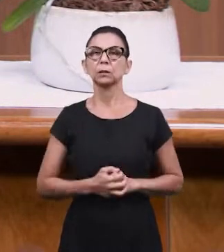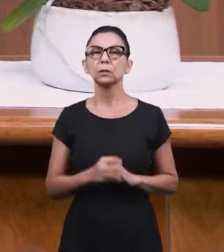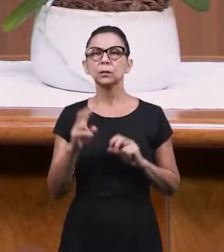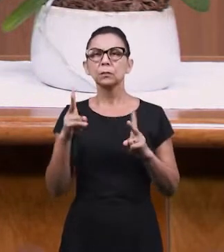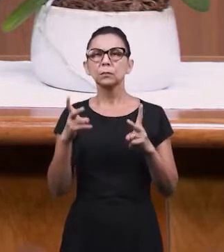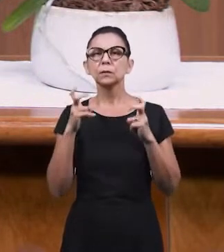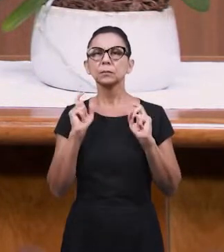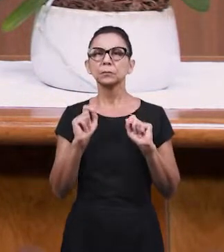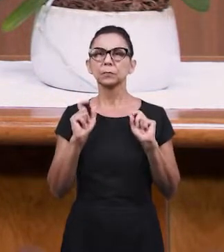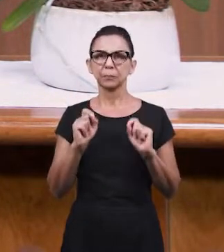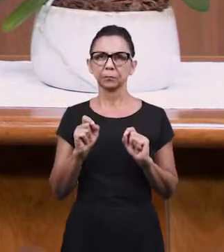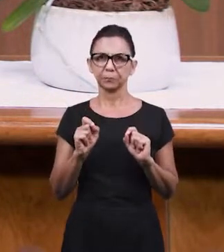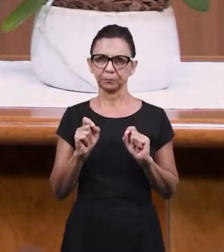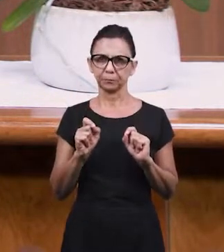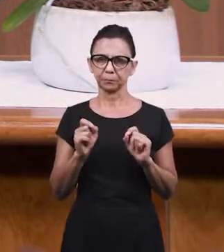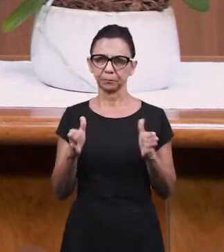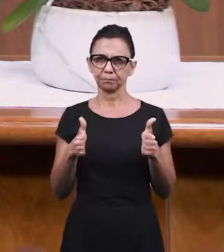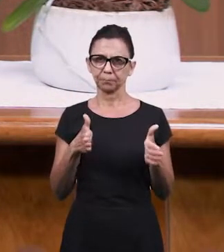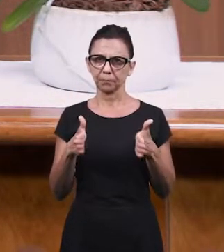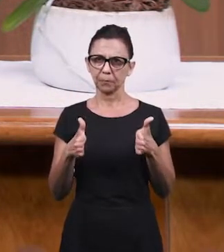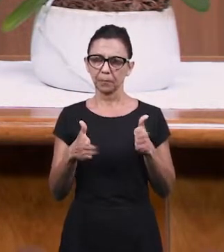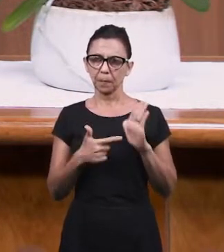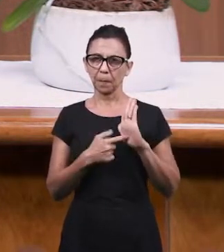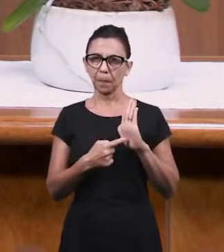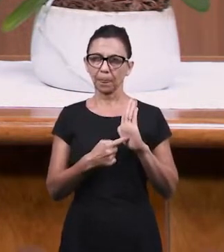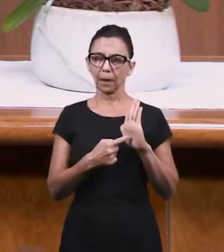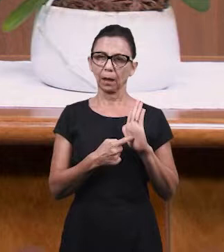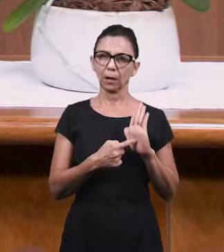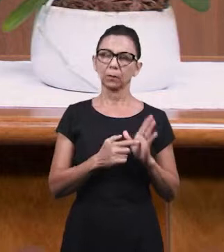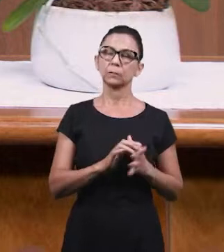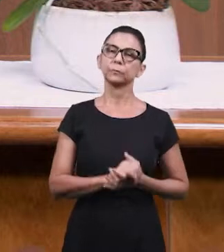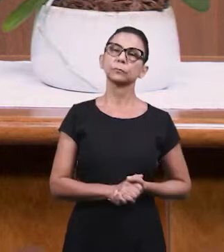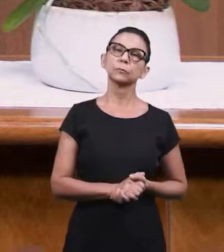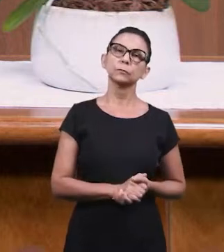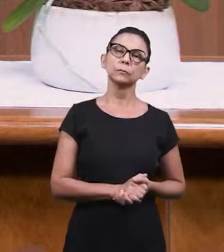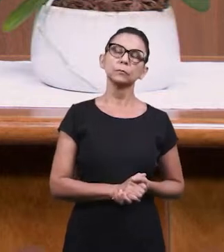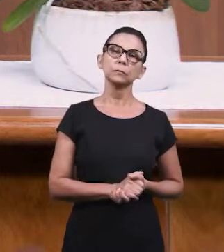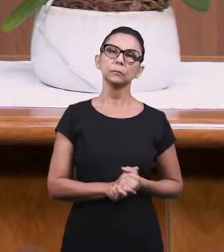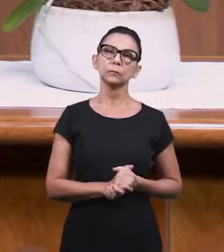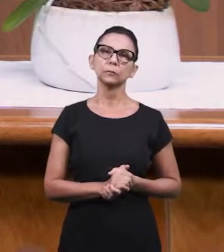Testament dans ce moment-là, donc qu'est-ce qui se passe?